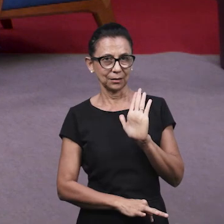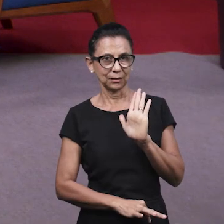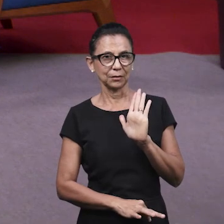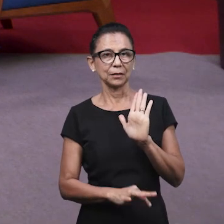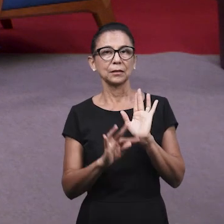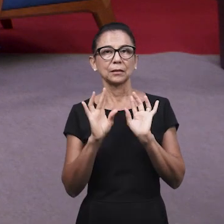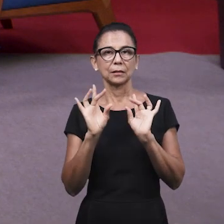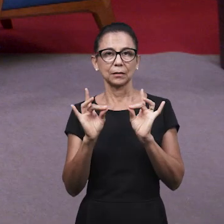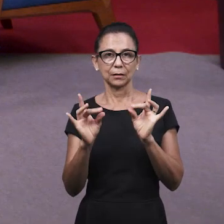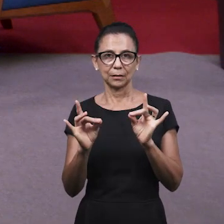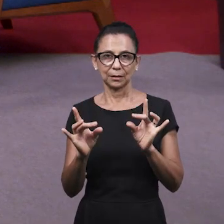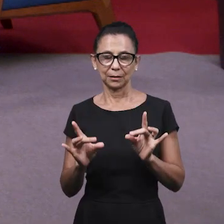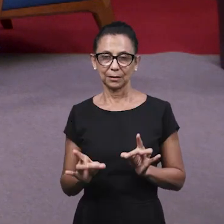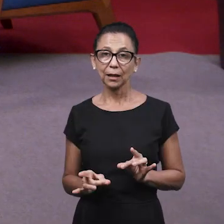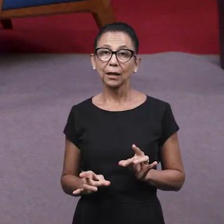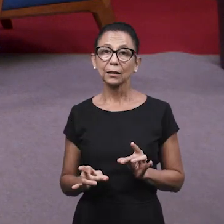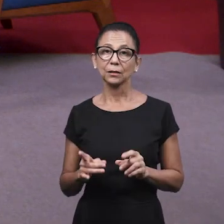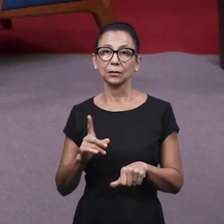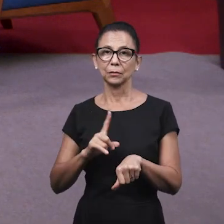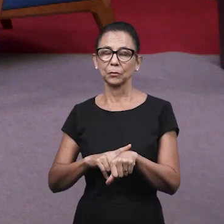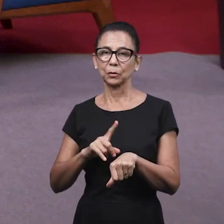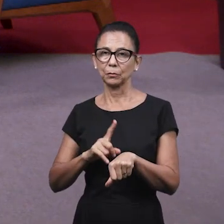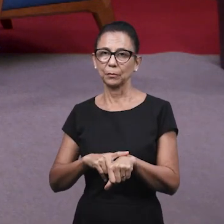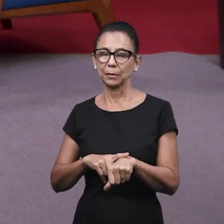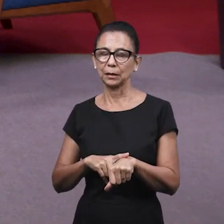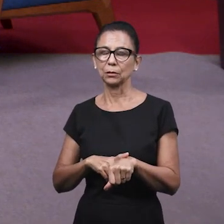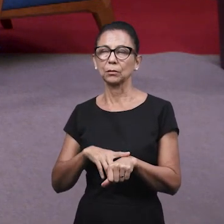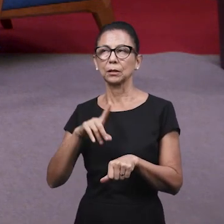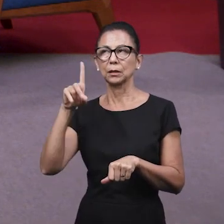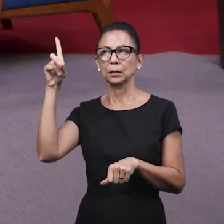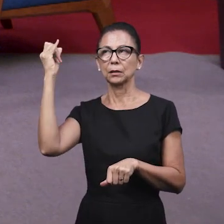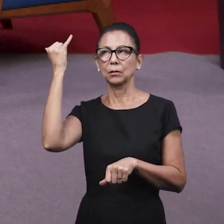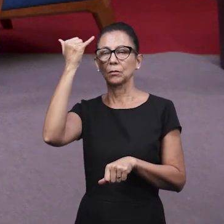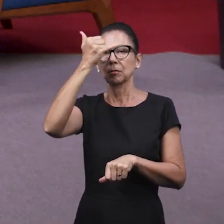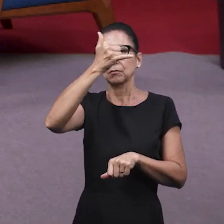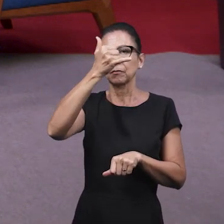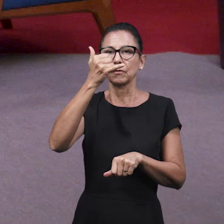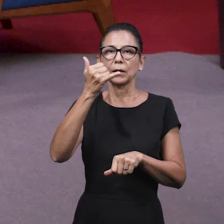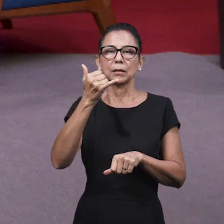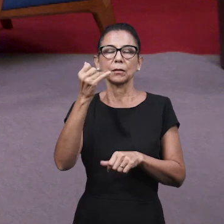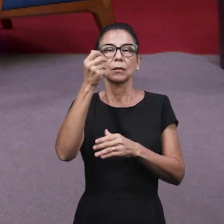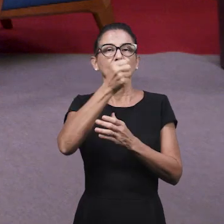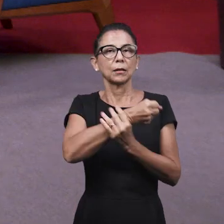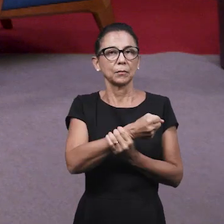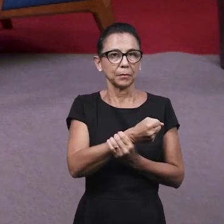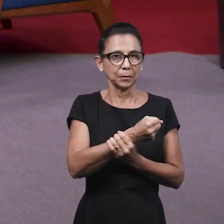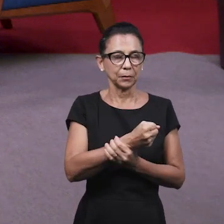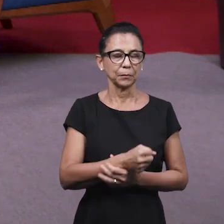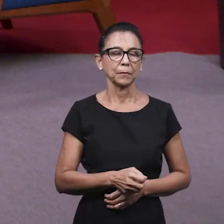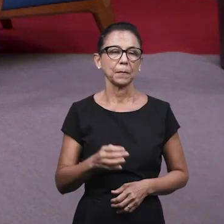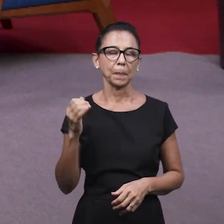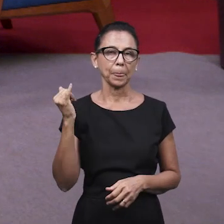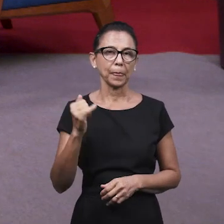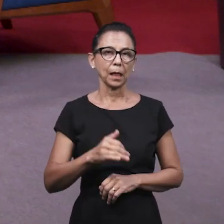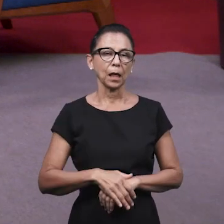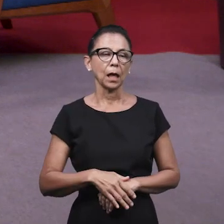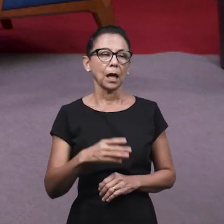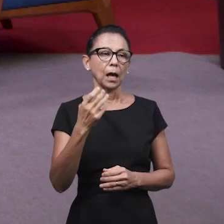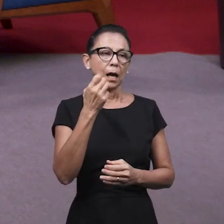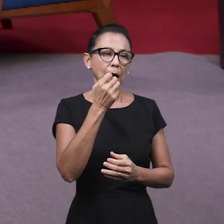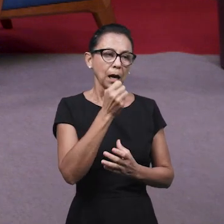oui, Abraham, il dit, prends maintenant ton fils unique.